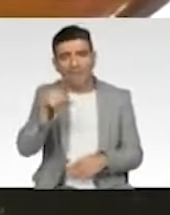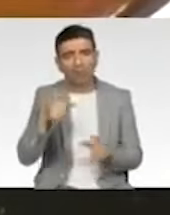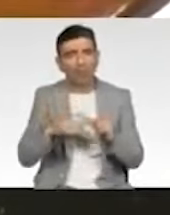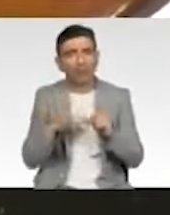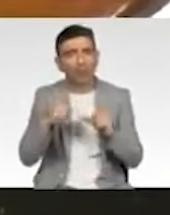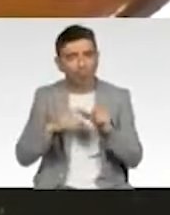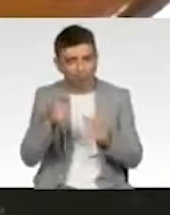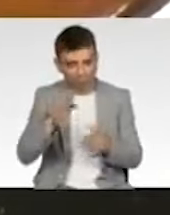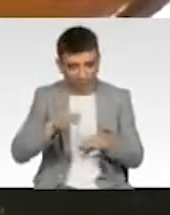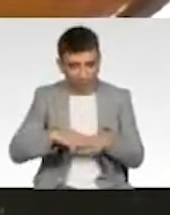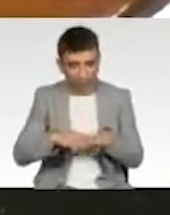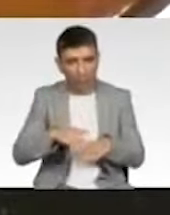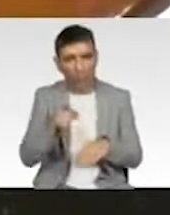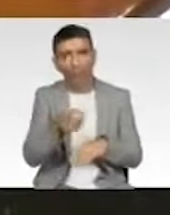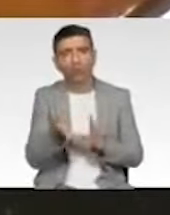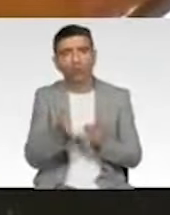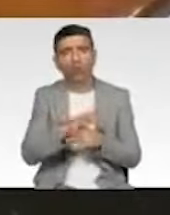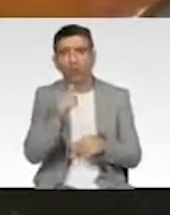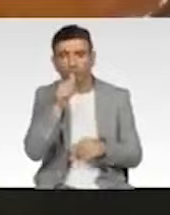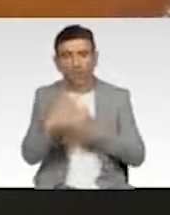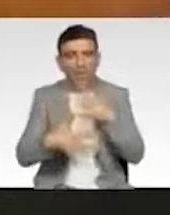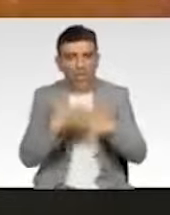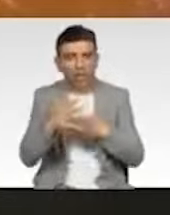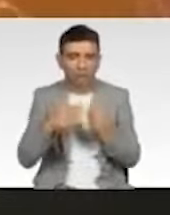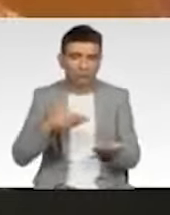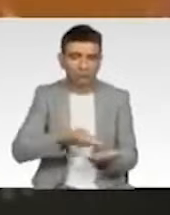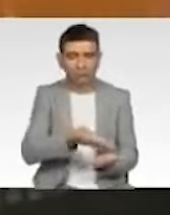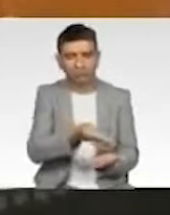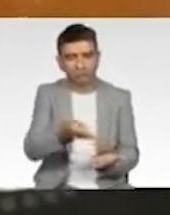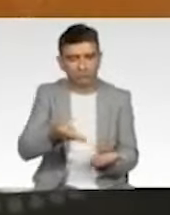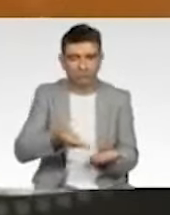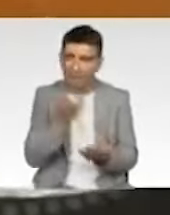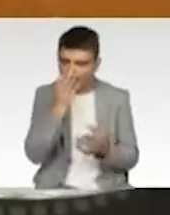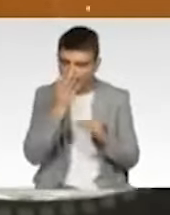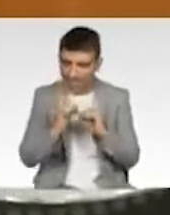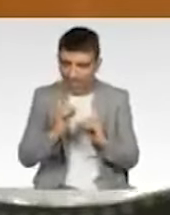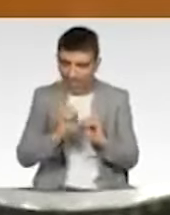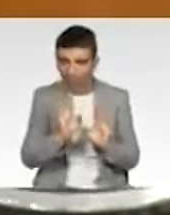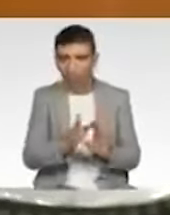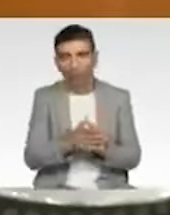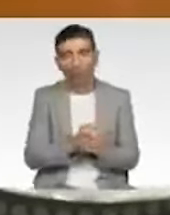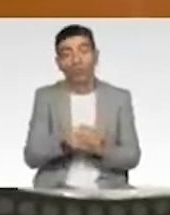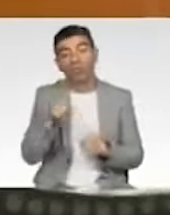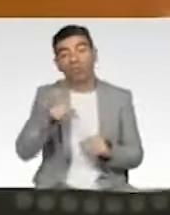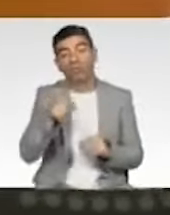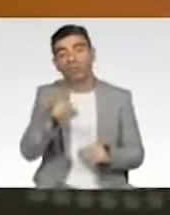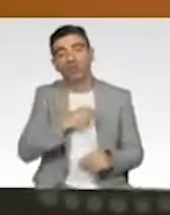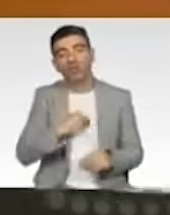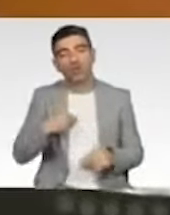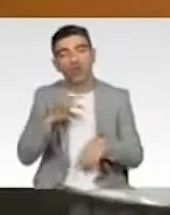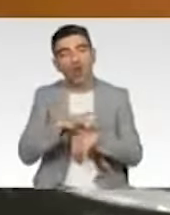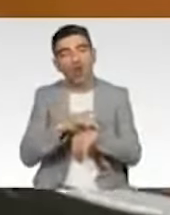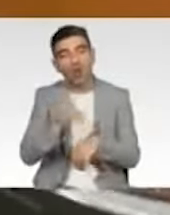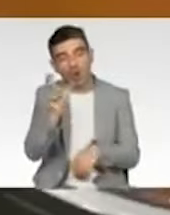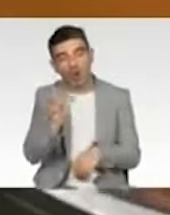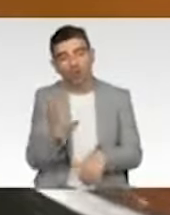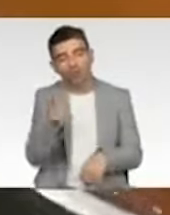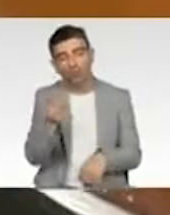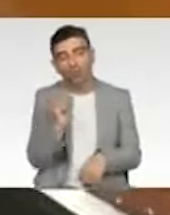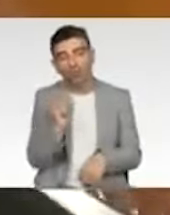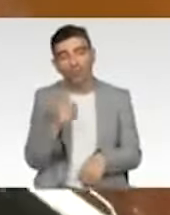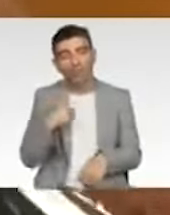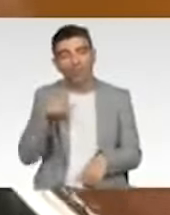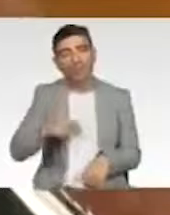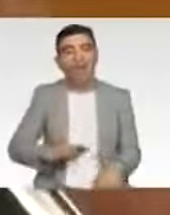yapıyorsunuz. Fıstık kesmesi suyla karıştırıp döküyorsunuz, bekletiyorsunuz. Burada hemen Muhammed Keskin'e bugün, tabii dönmemiz lazım. Bugün kliniğe aç gitmeyeceğim, çok